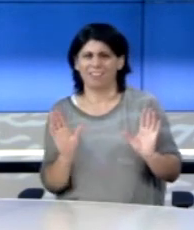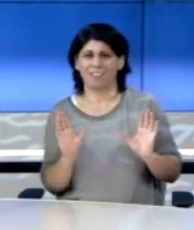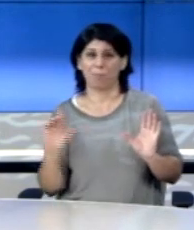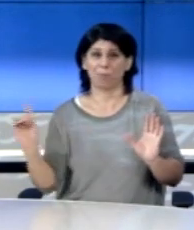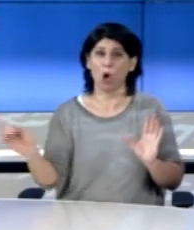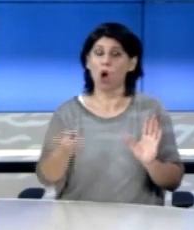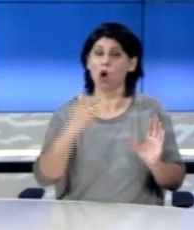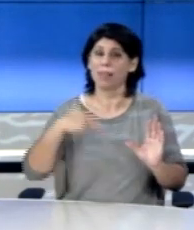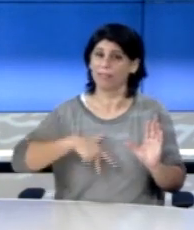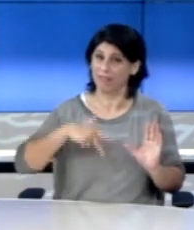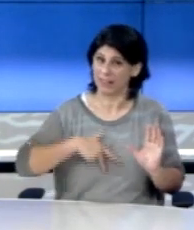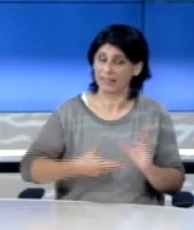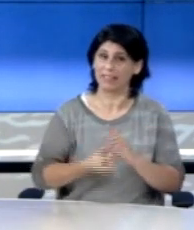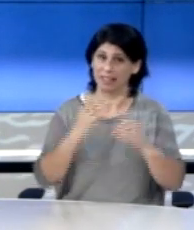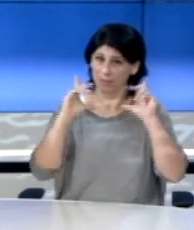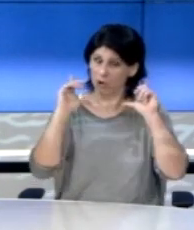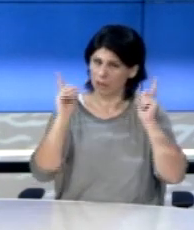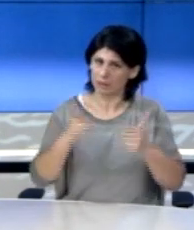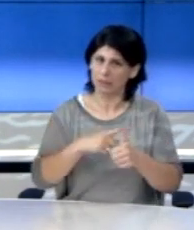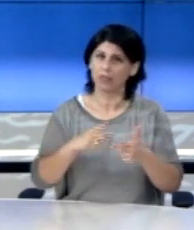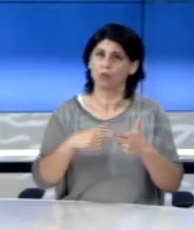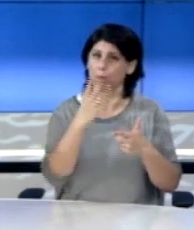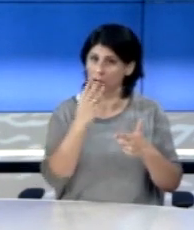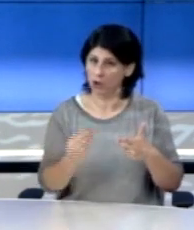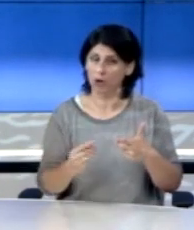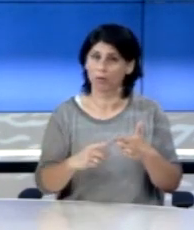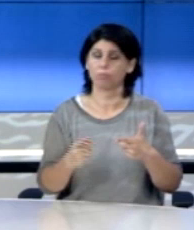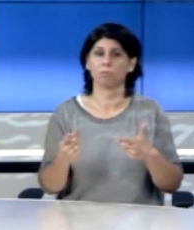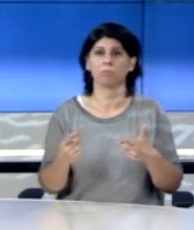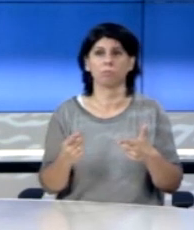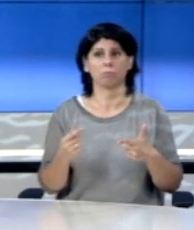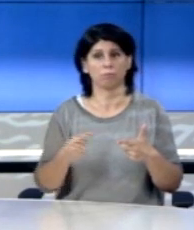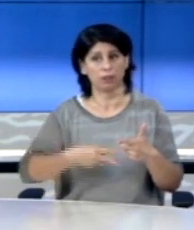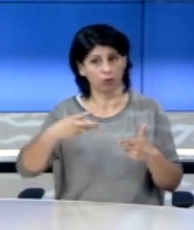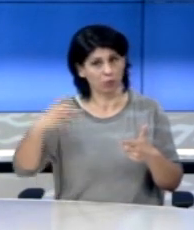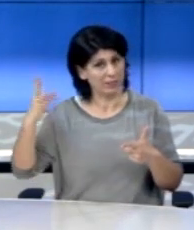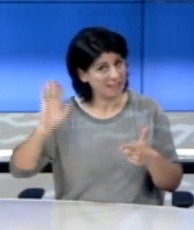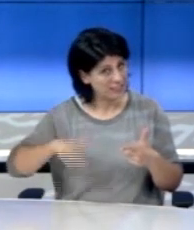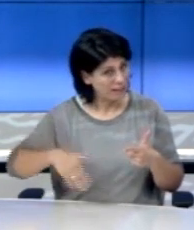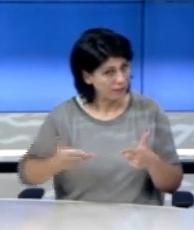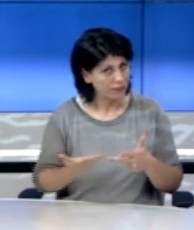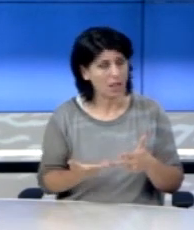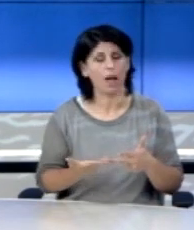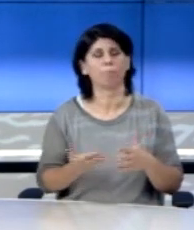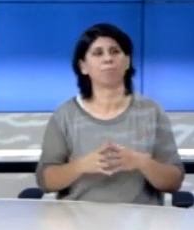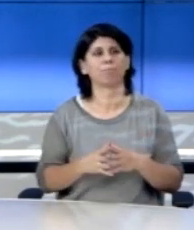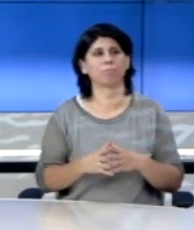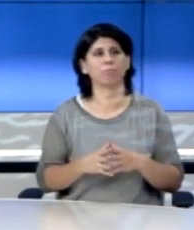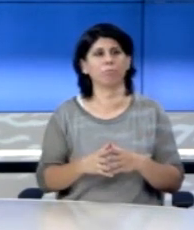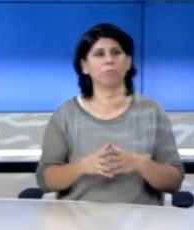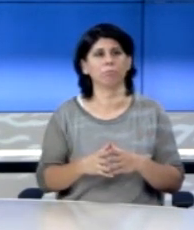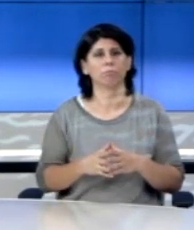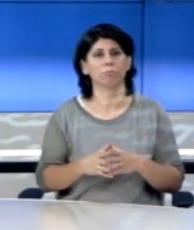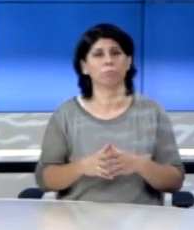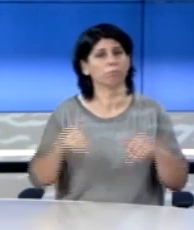οι κυβερνήσεις, τόσο της Νέας Δημοκρατίας και του ΠΑΣΟΚ παλιότερα, όσο και του ΣΥΡΙΖΑ τελευταία, υπηρέτησαν με